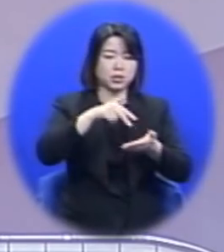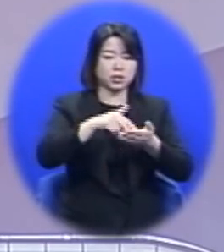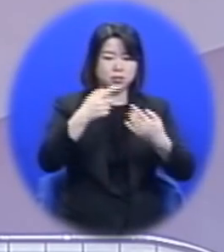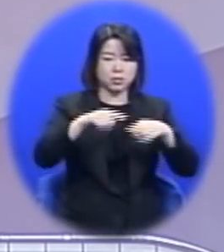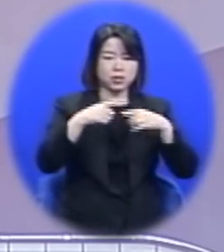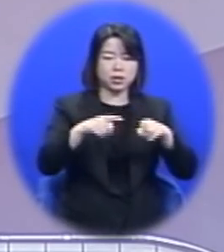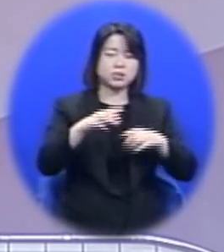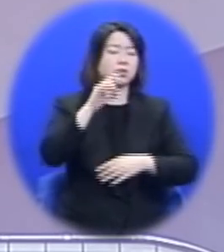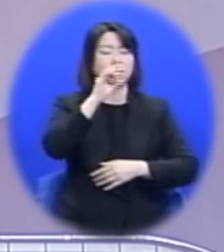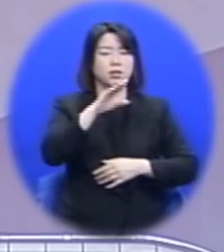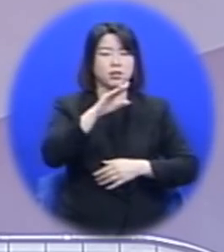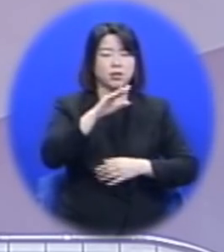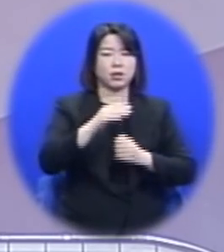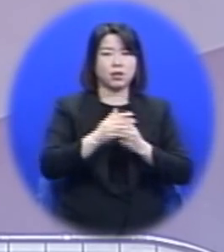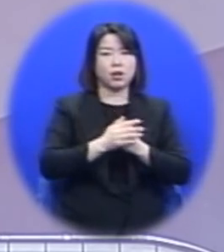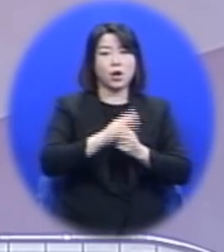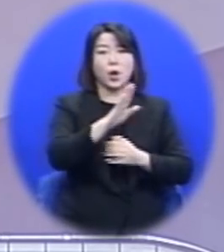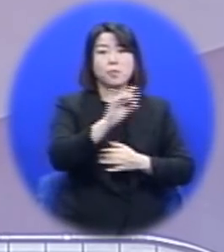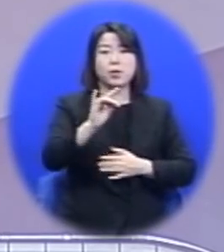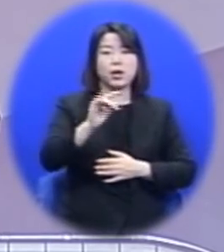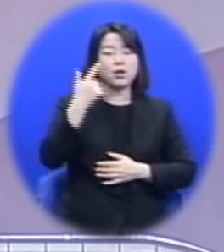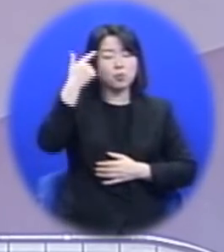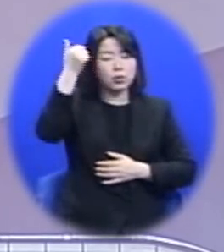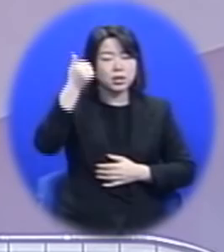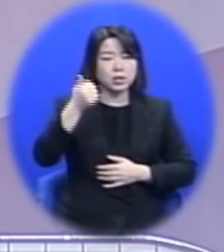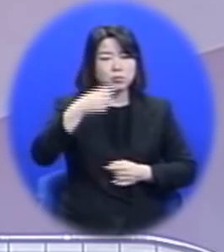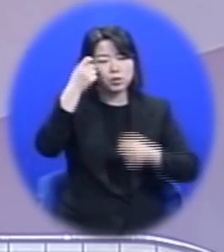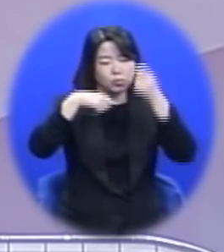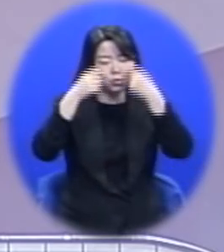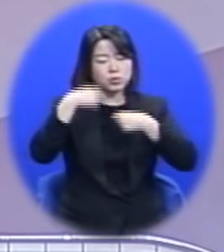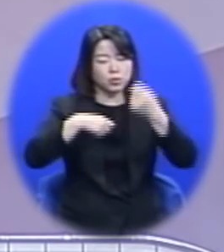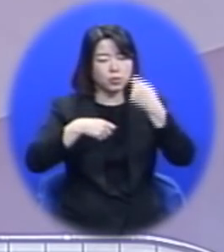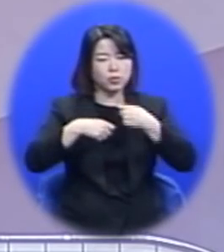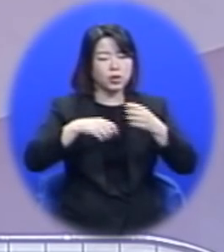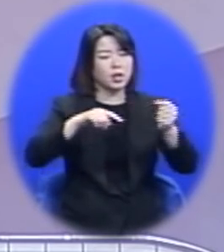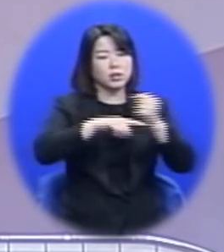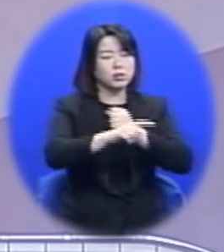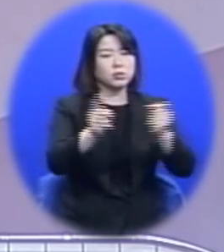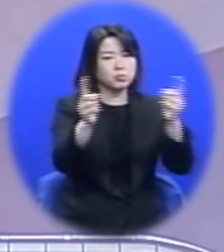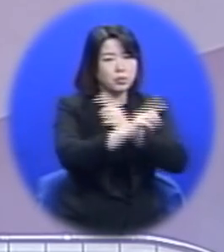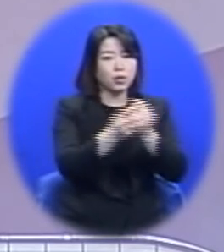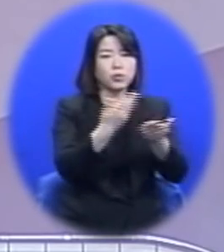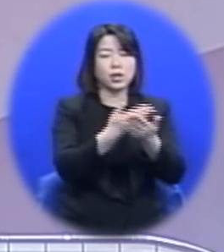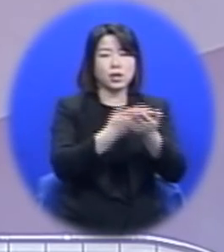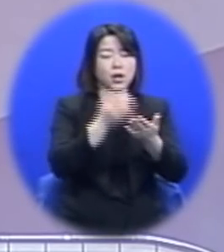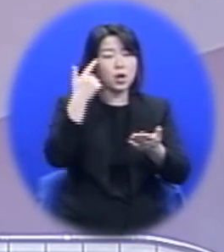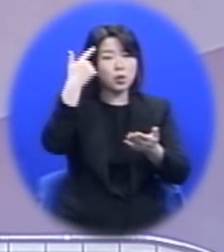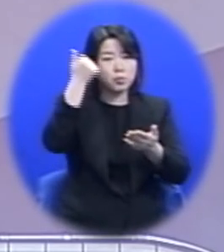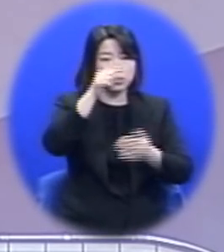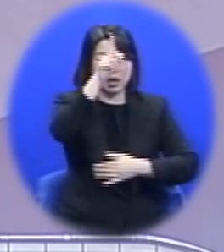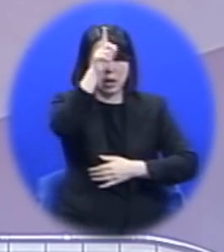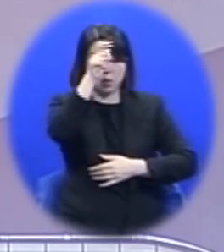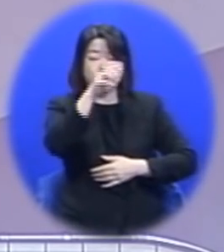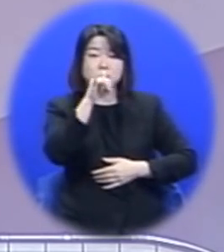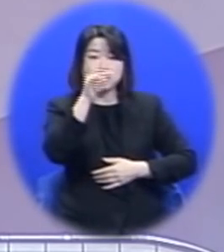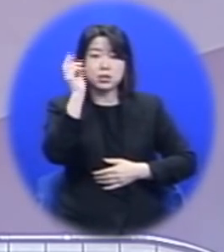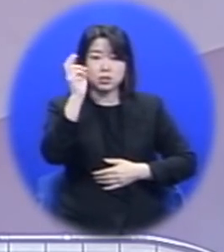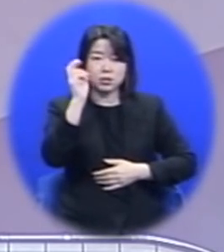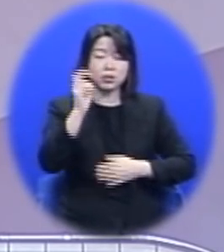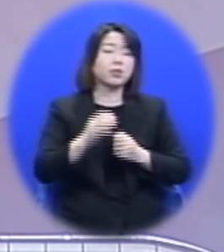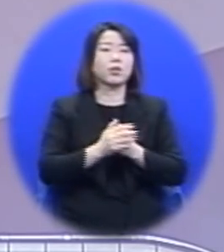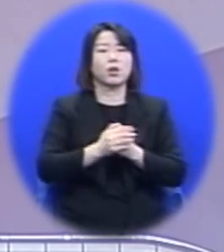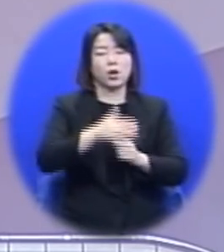울더래요. 목사님 절대로 뜻을 바꿔달라고. 목사님도 좀 고집이 막